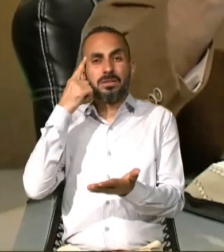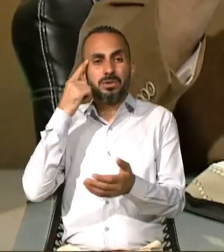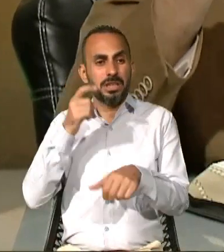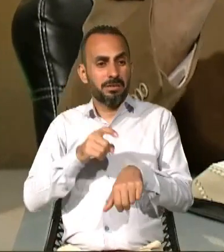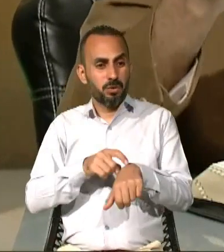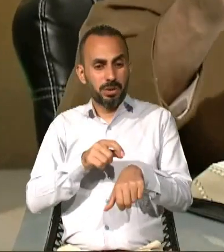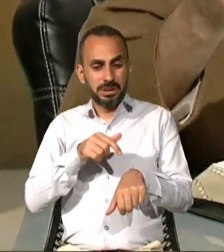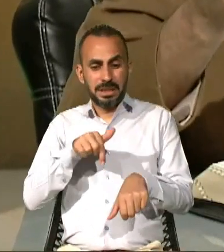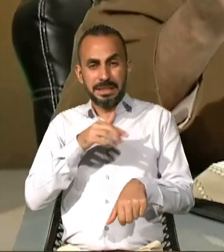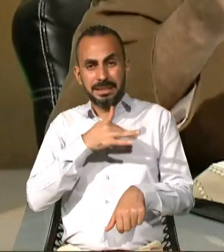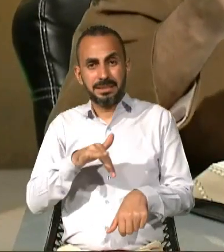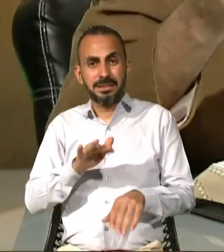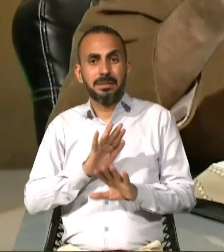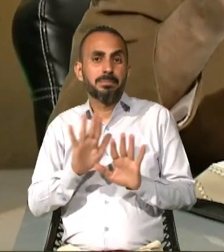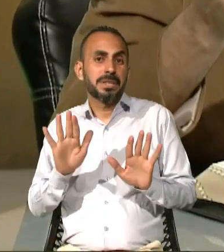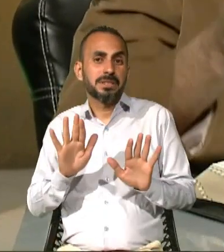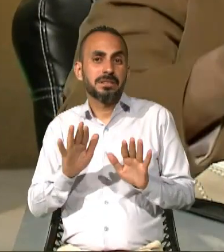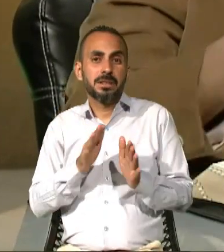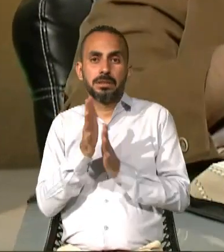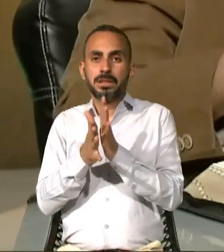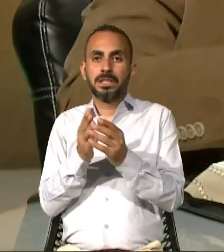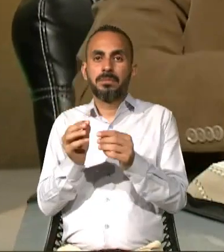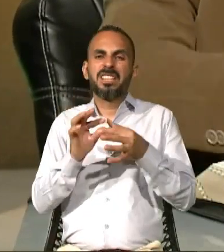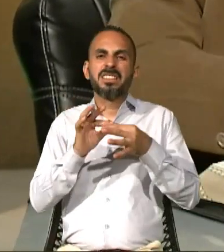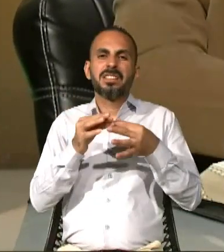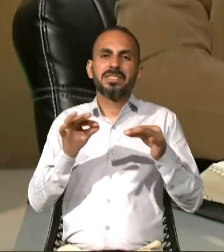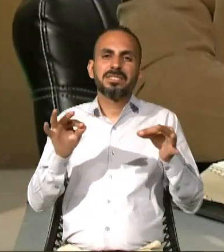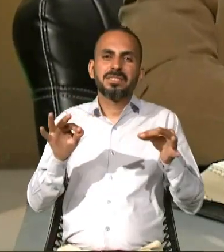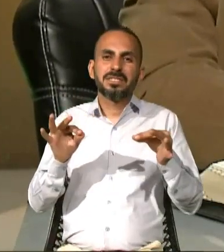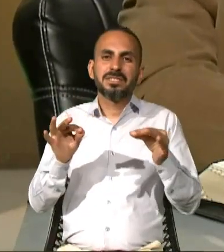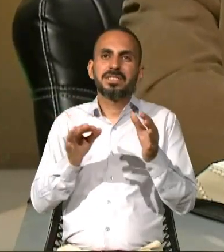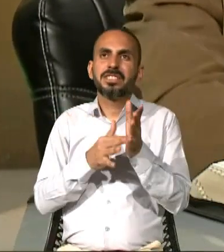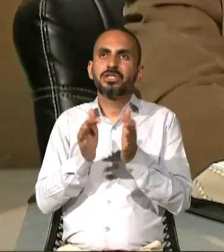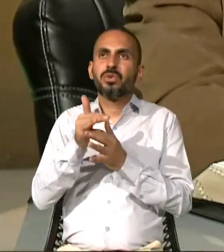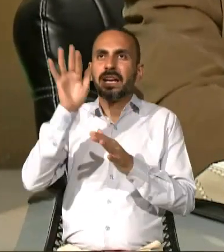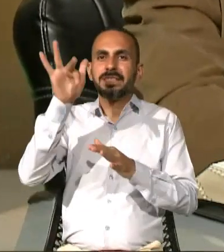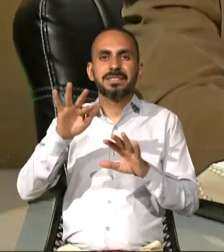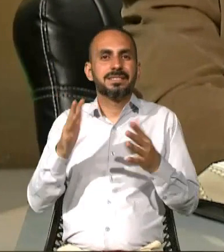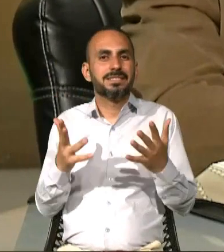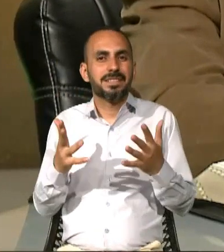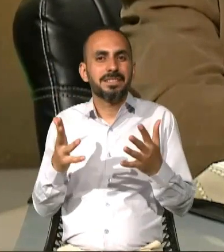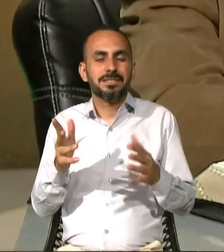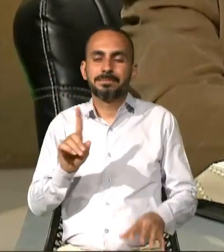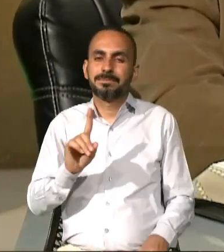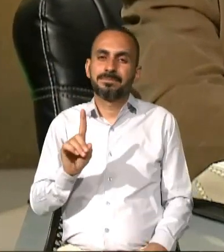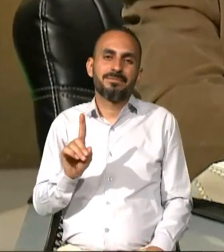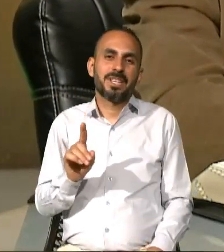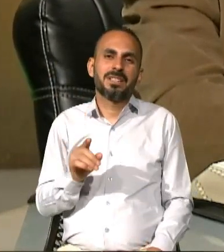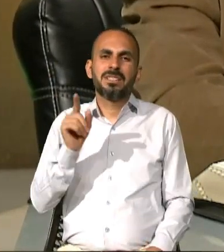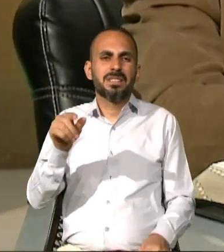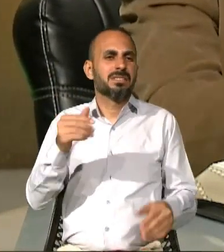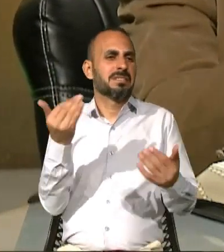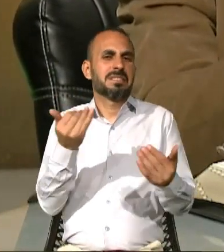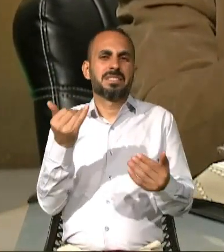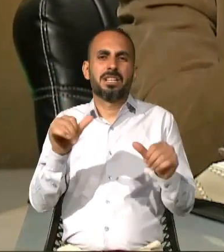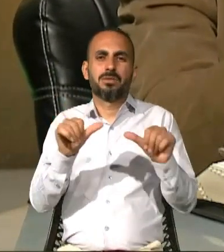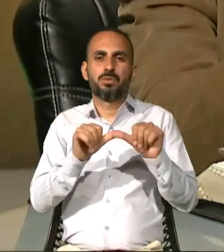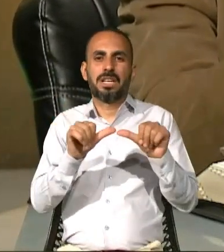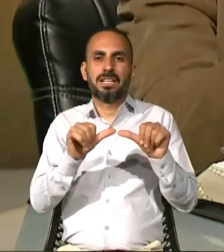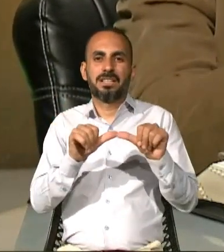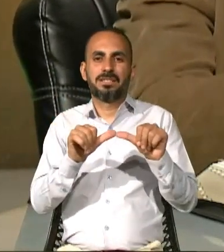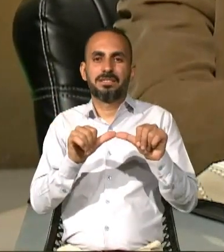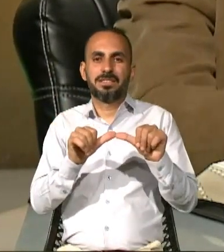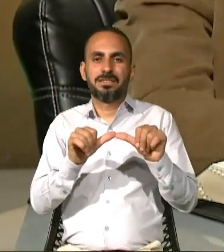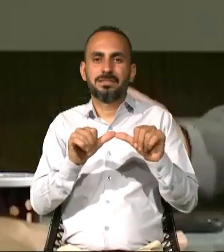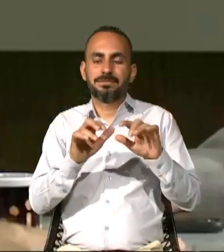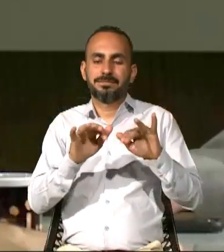نتكلم على ديتيلز المجيء التاني. ده لو دخل على اليوتيوب على النت هيلقى كل الديتيلز. لا